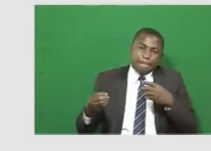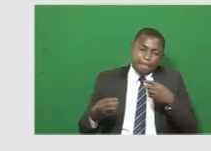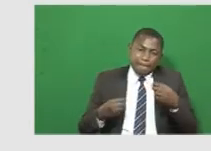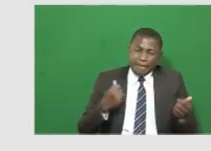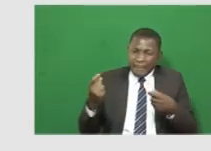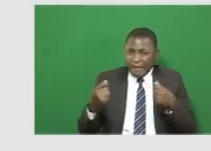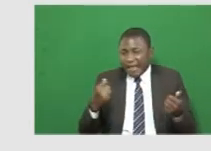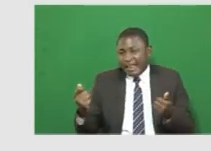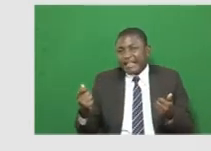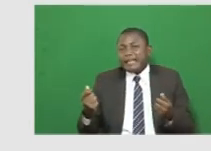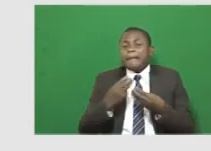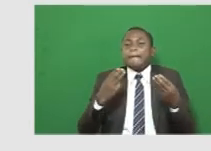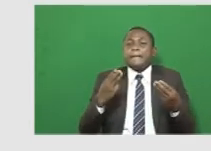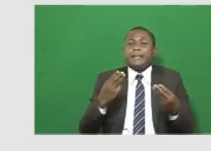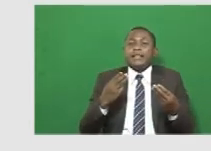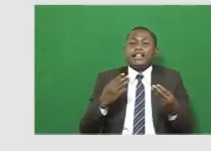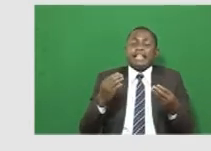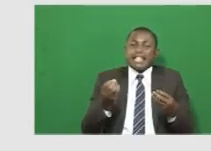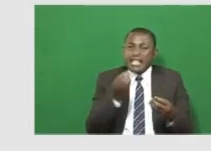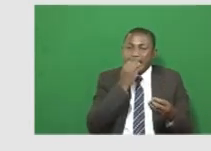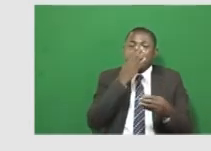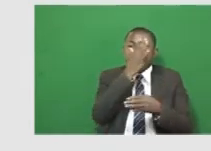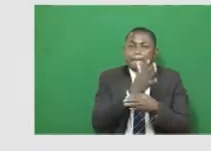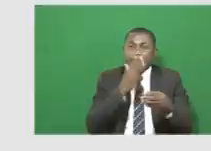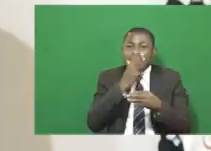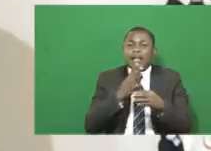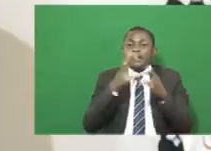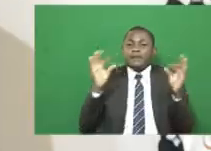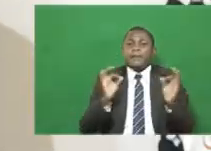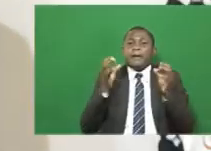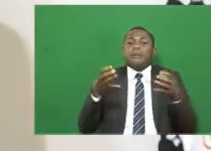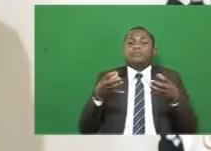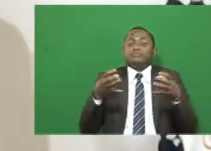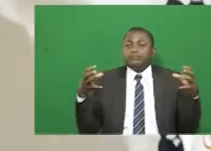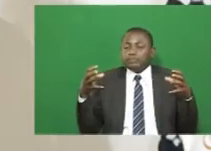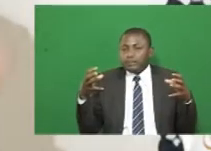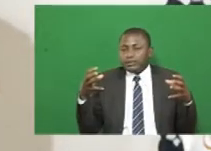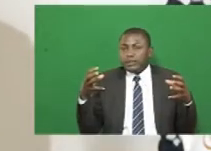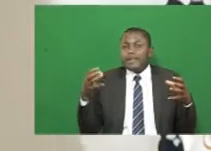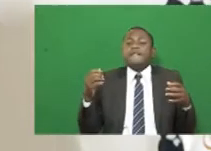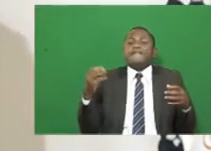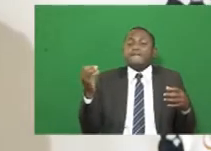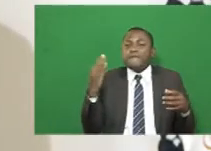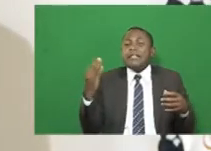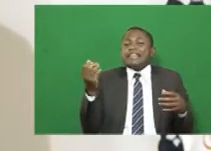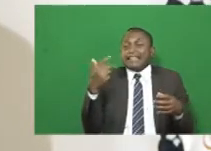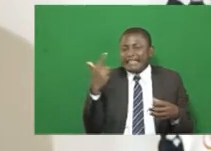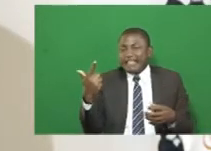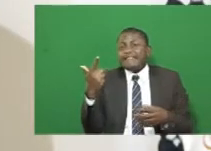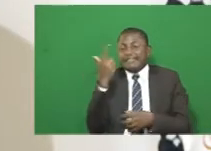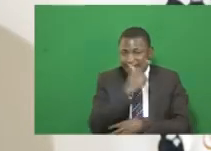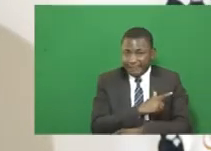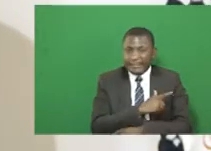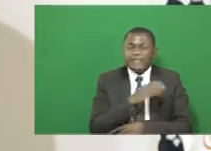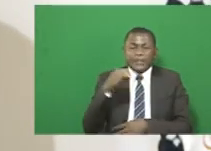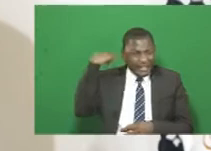kuviriswa. Munofanira kudya chingwa chisina kuviriswa mazuva manomwe. Right. Saka pane mitambo yaitwa neva Israel gore